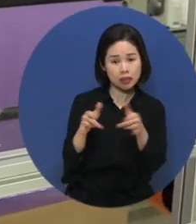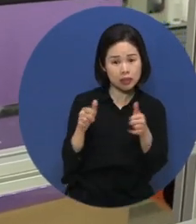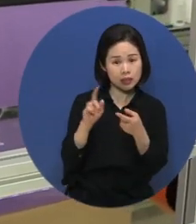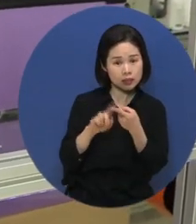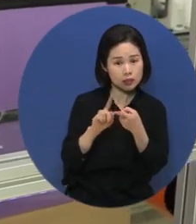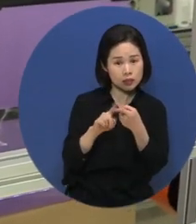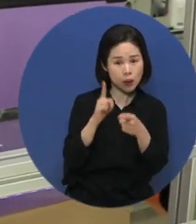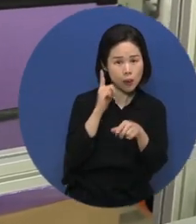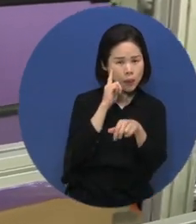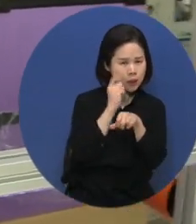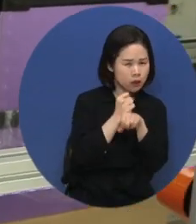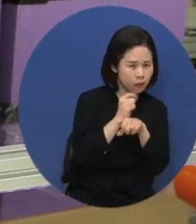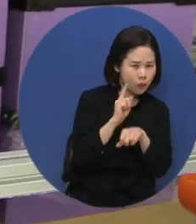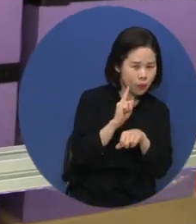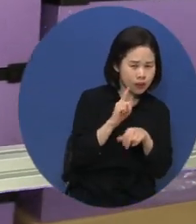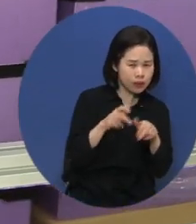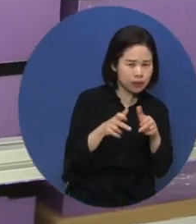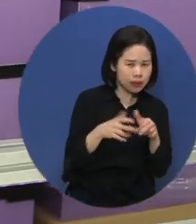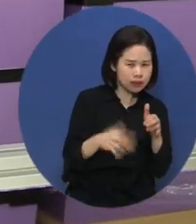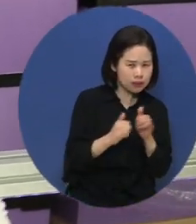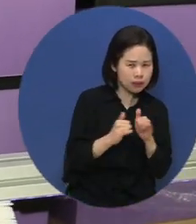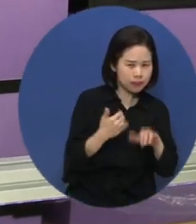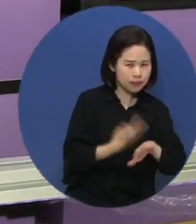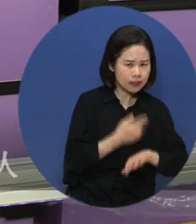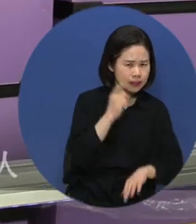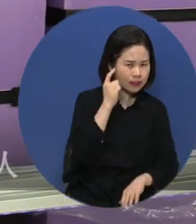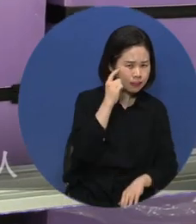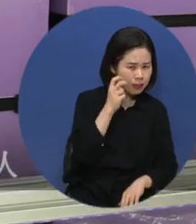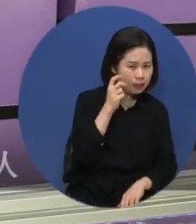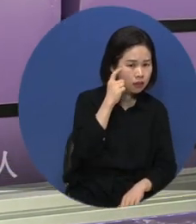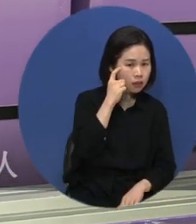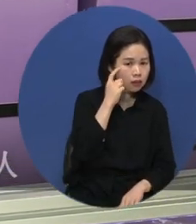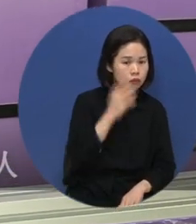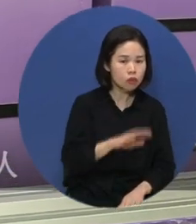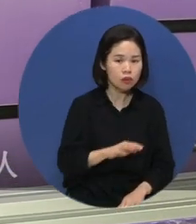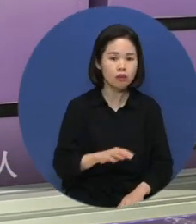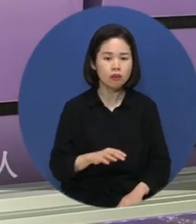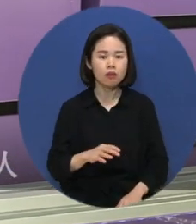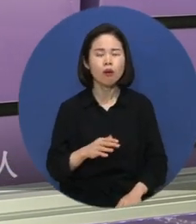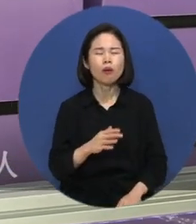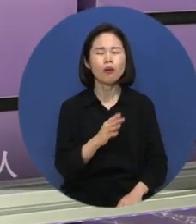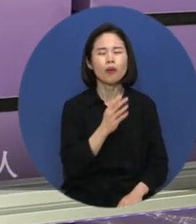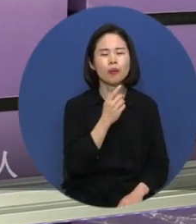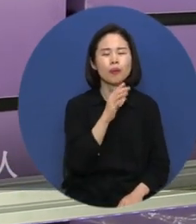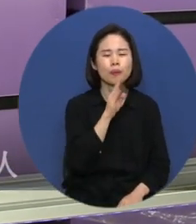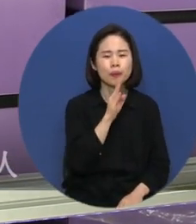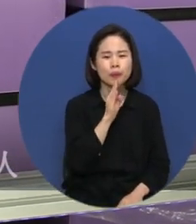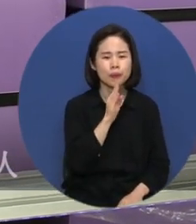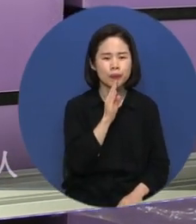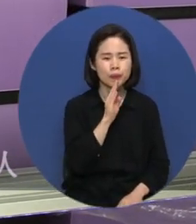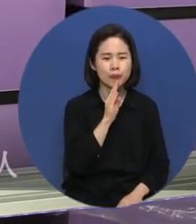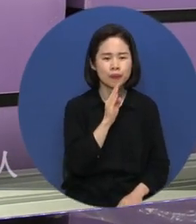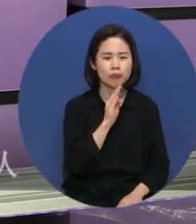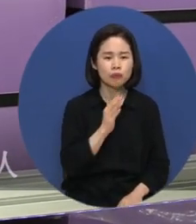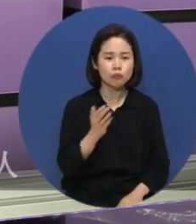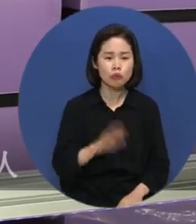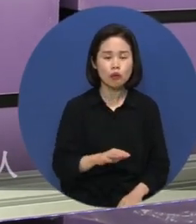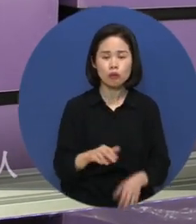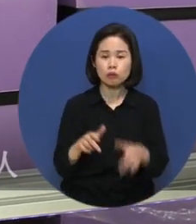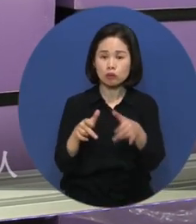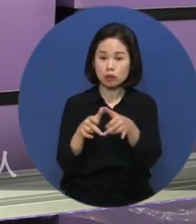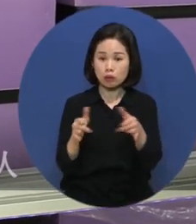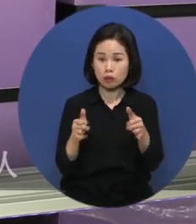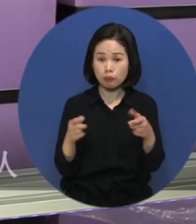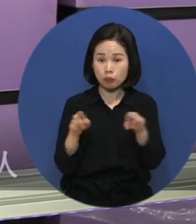편견이라든가 뭐좀 다를 것이다라고 생각하실 수도 있을 것 같은데. 그래서 그렇게 이제 막연하게 생각을 했죠. 이제